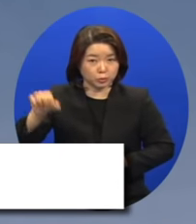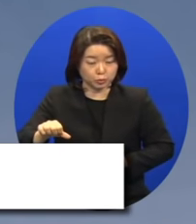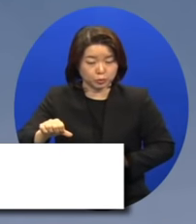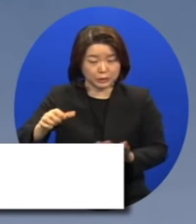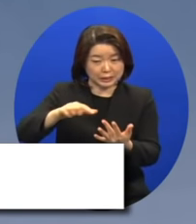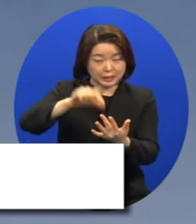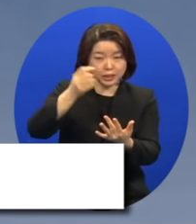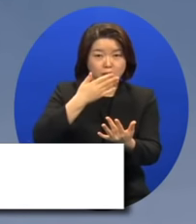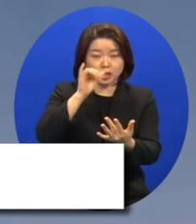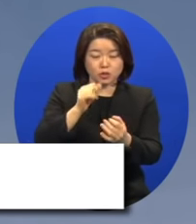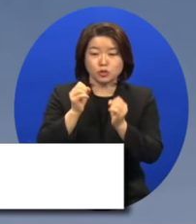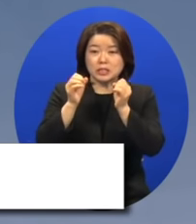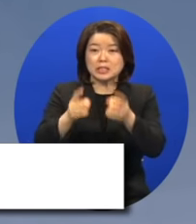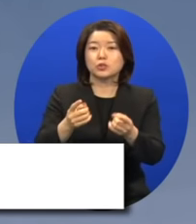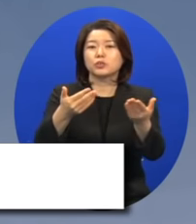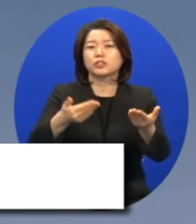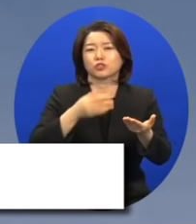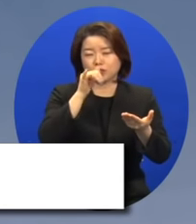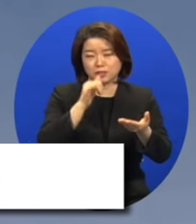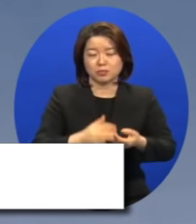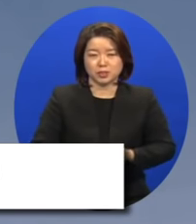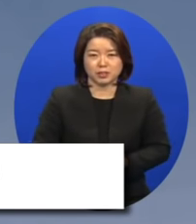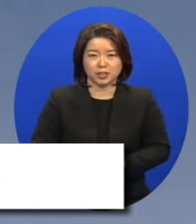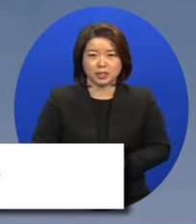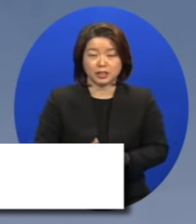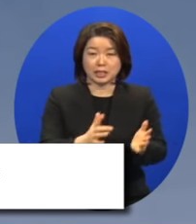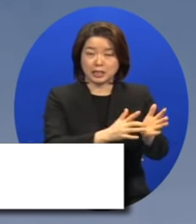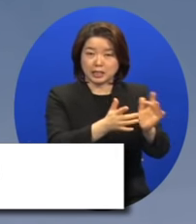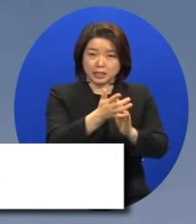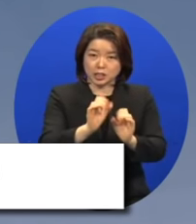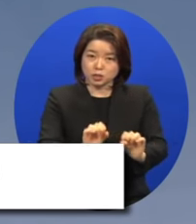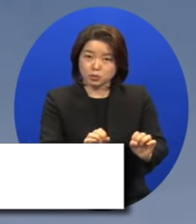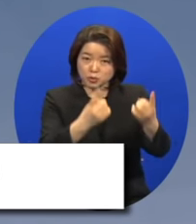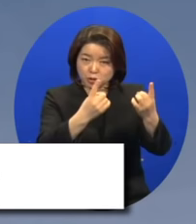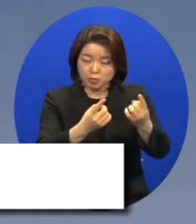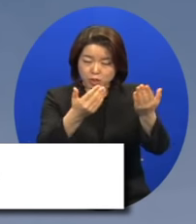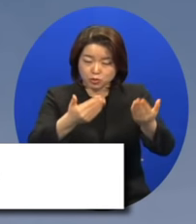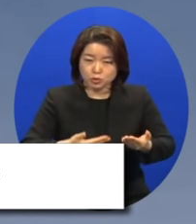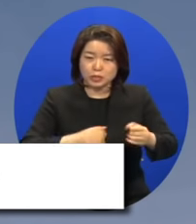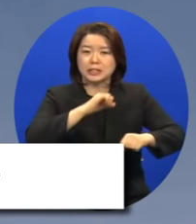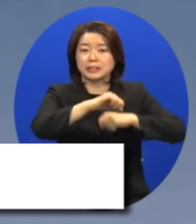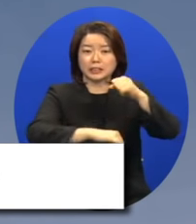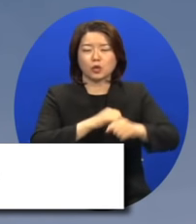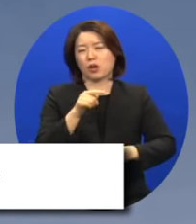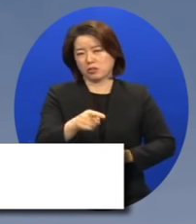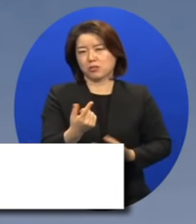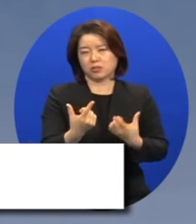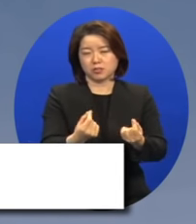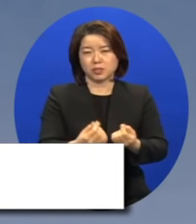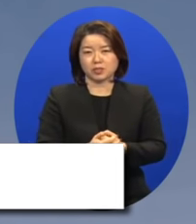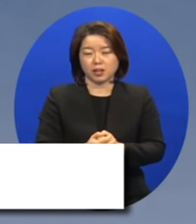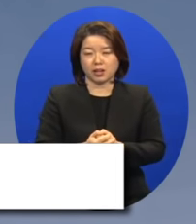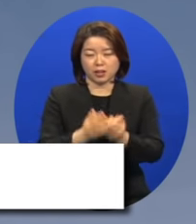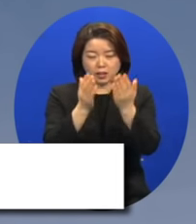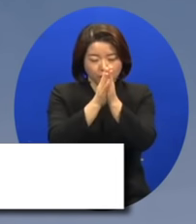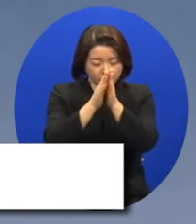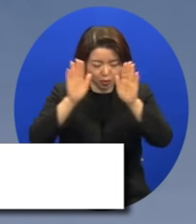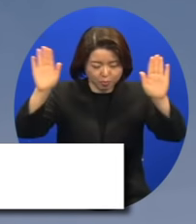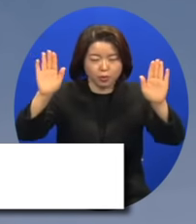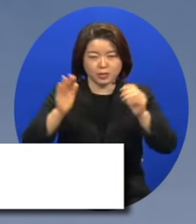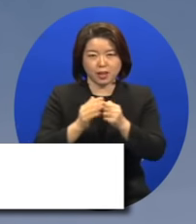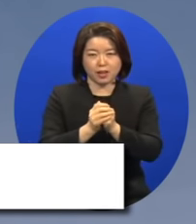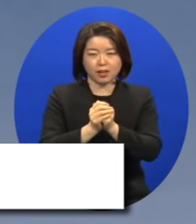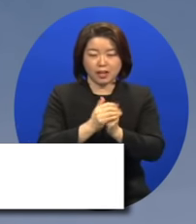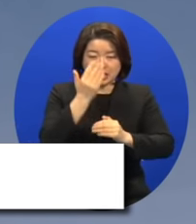과저주중에서선택할기회를주셨습니다.그것이바로 예수님을통해우리에게주어진자유입니다.모세는